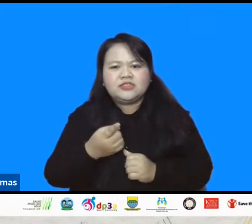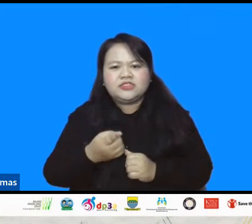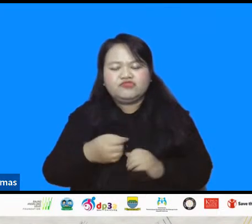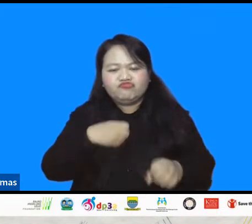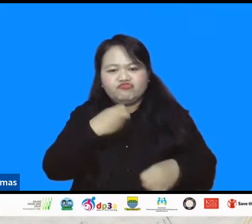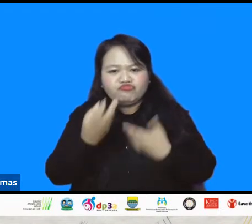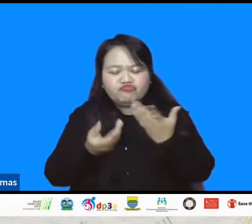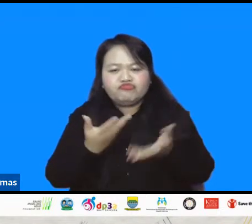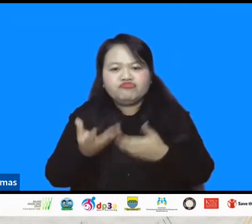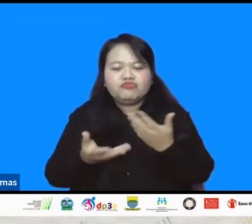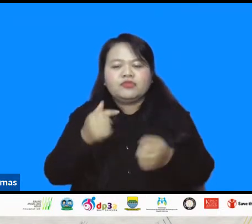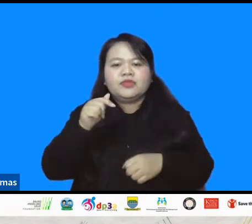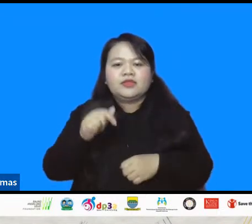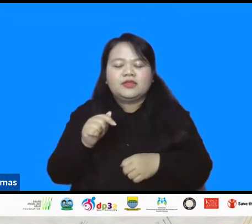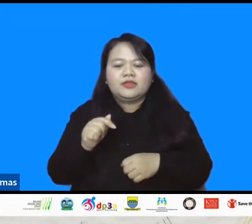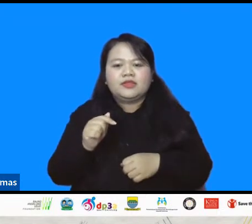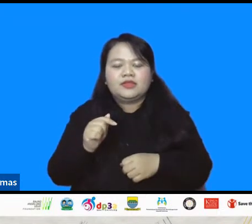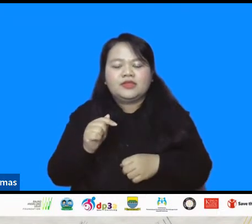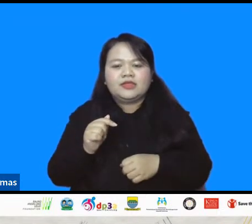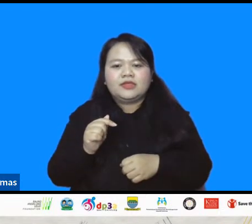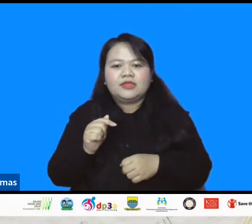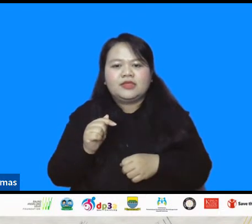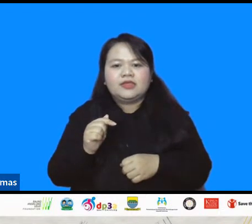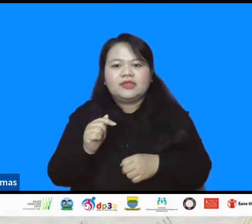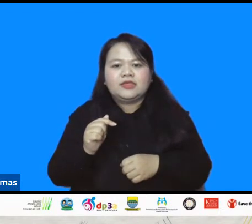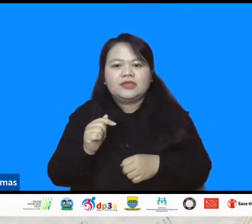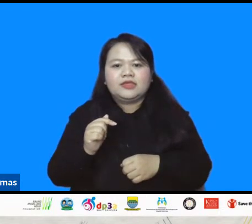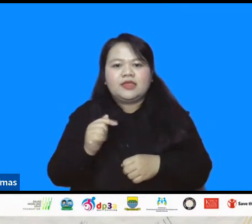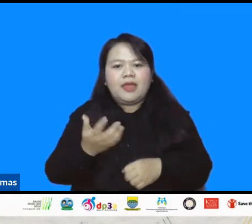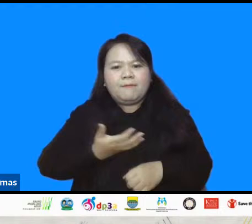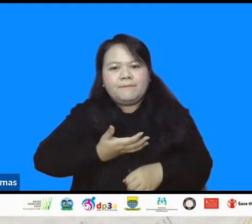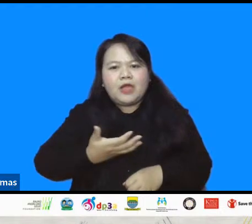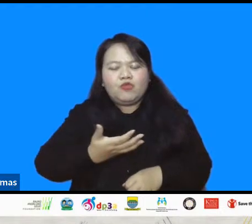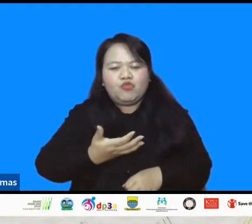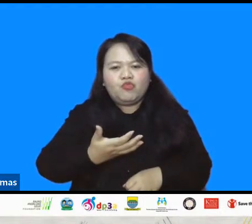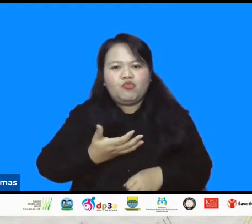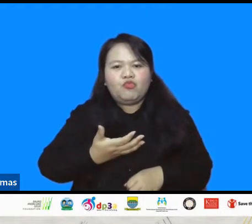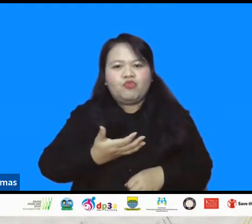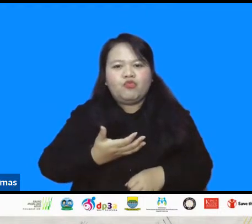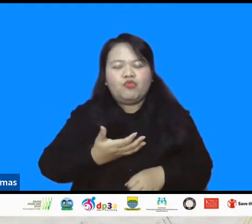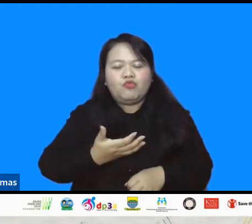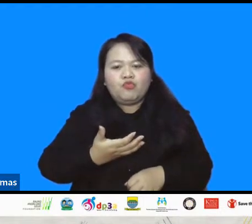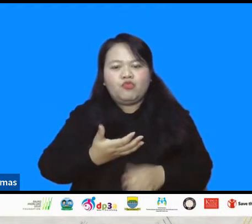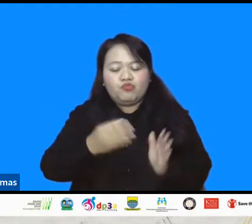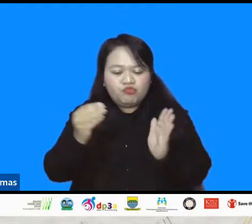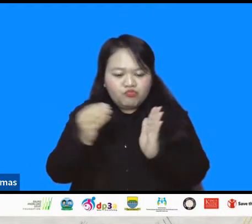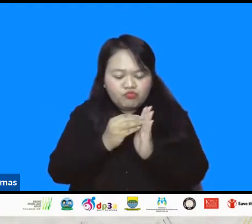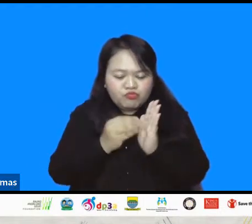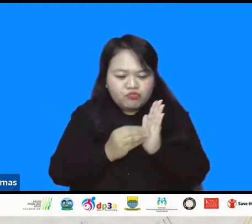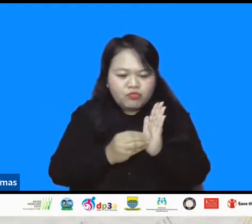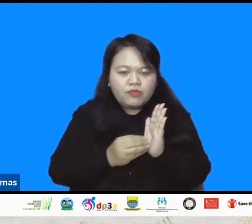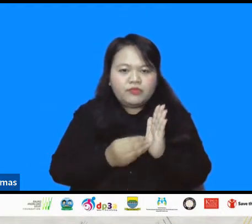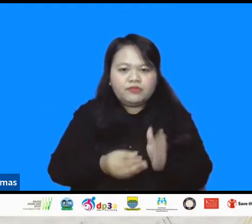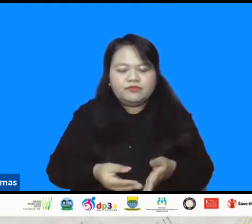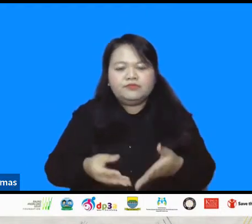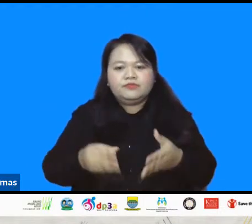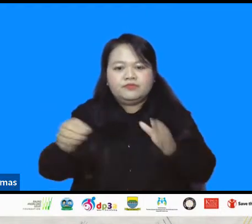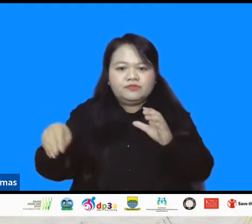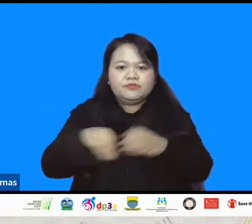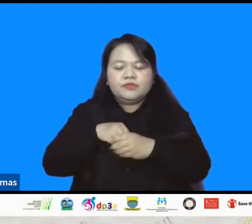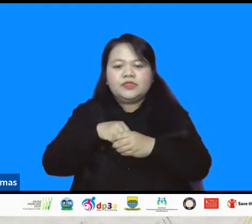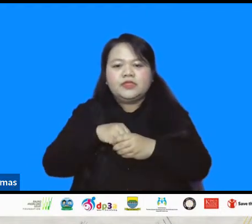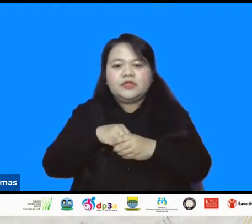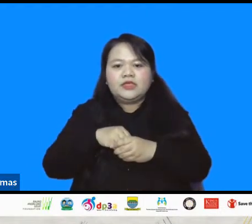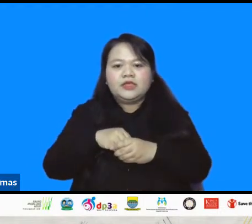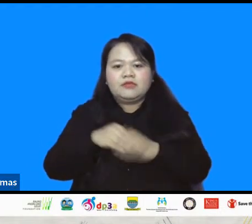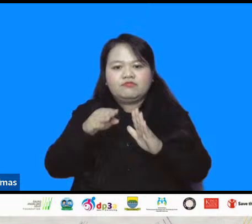aspirasi seperti ini kan apa ya ingin diakomodir ya masukannya gitu ya usulannya gitu. Jadi cuma